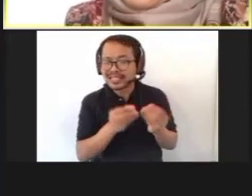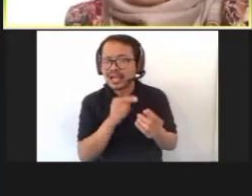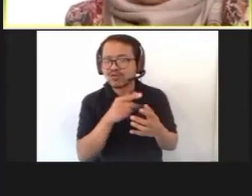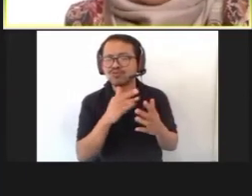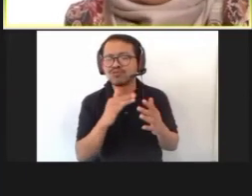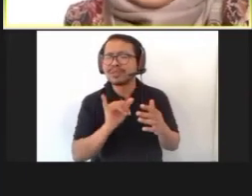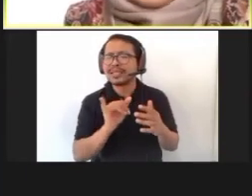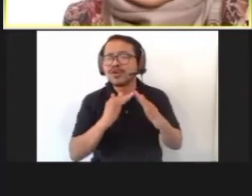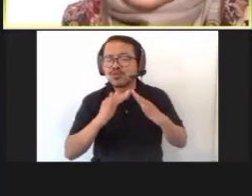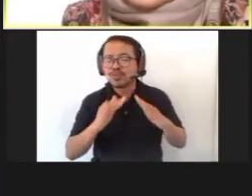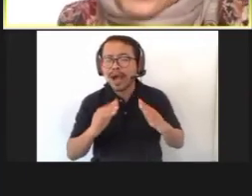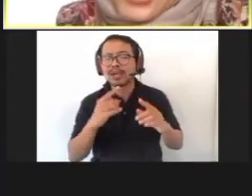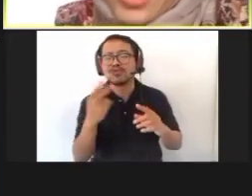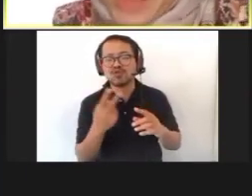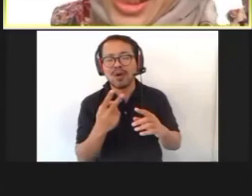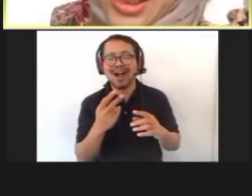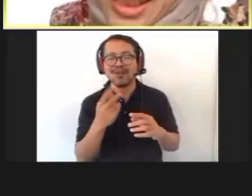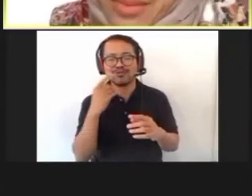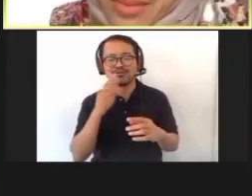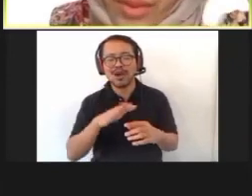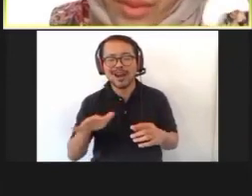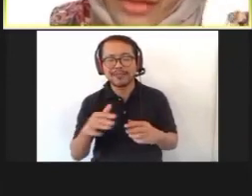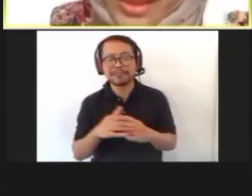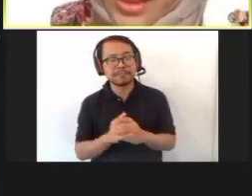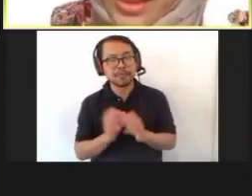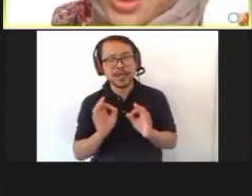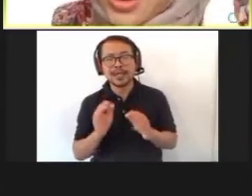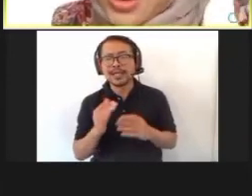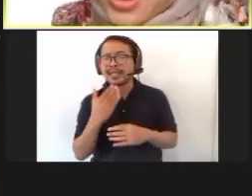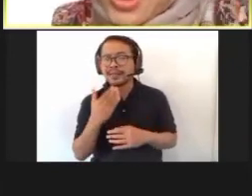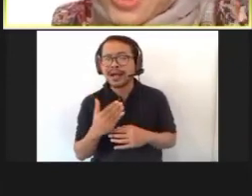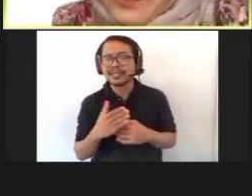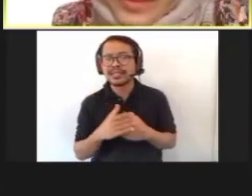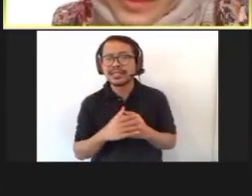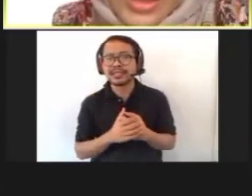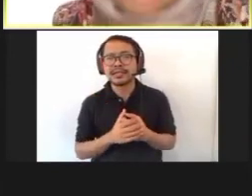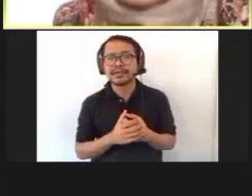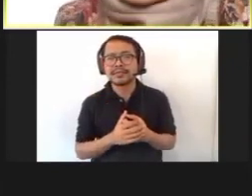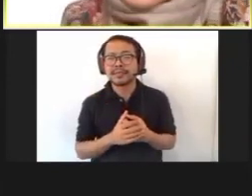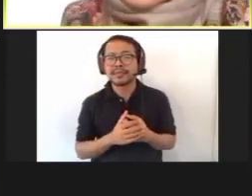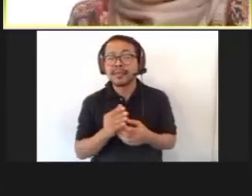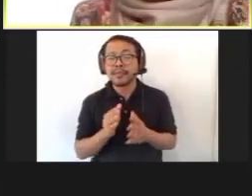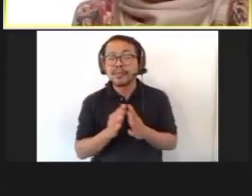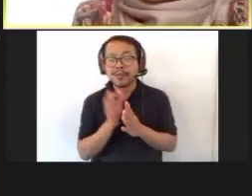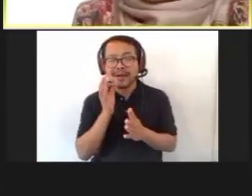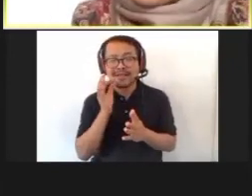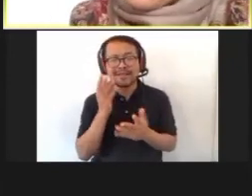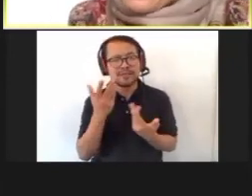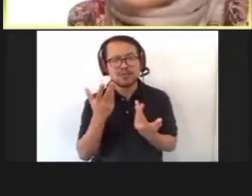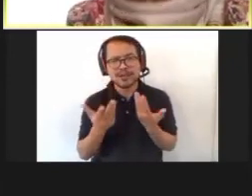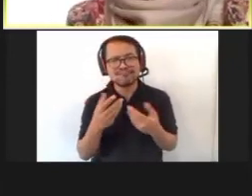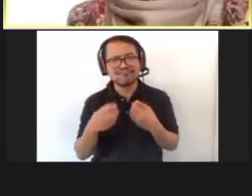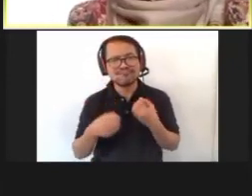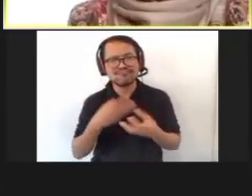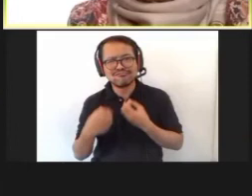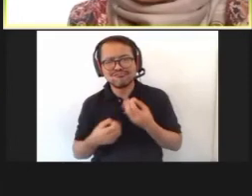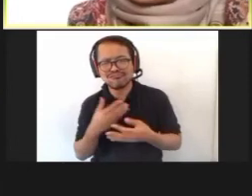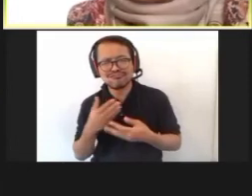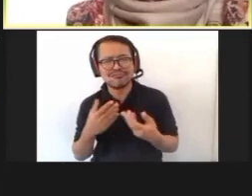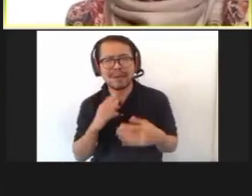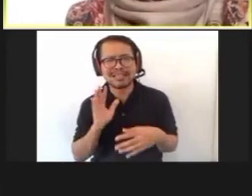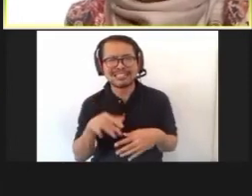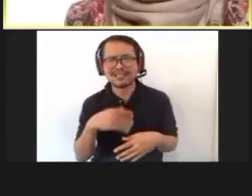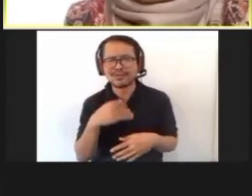kita. Baik, itu saja. Terima kasih. Mohon maaf atas keterbatasan yang bisa saya sampaikan. Tentu